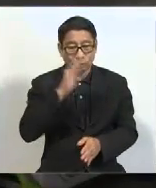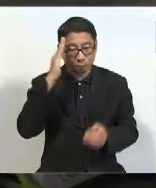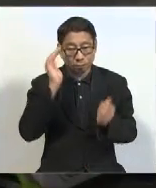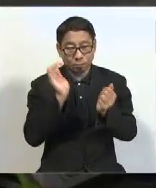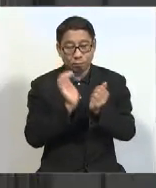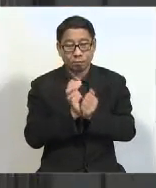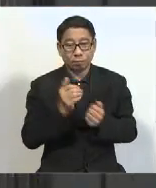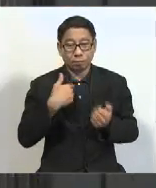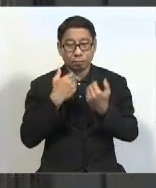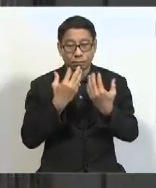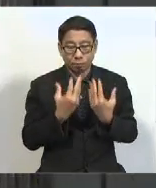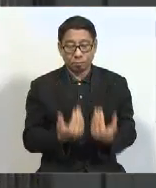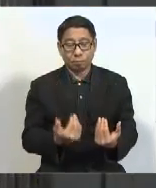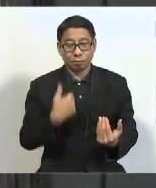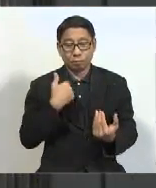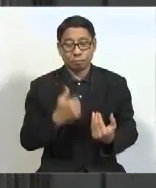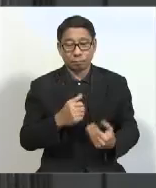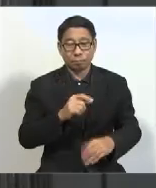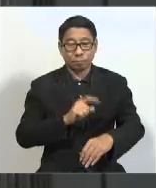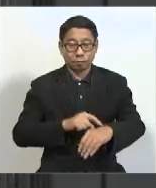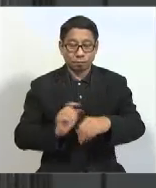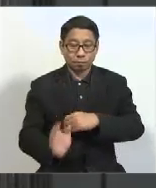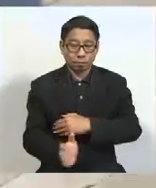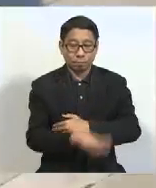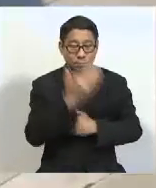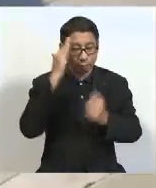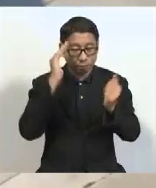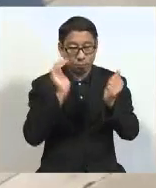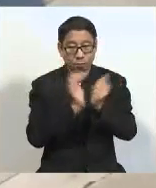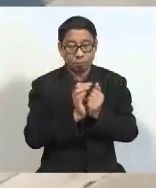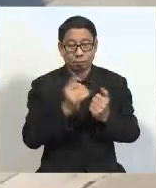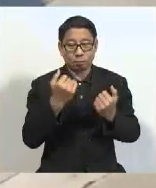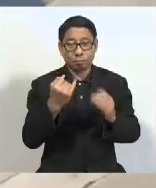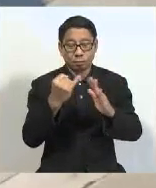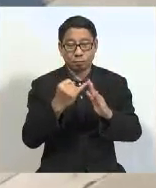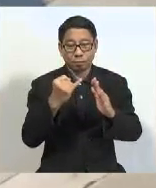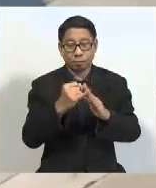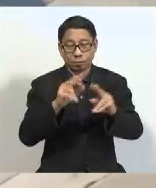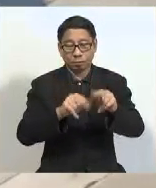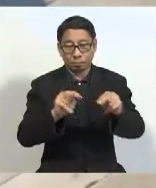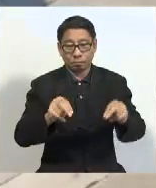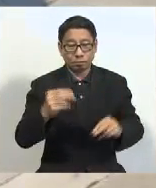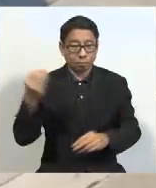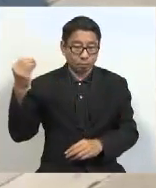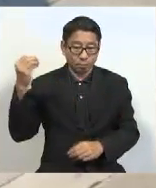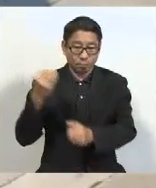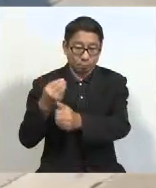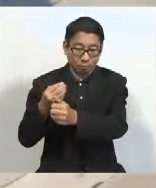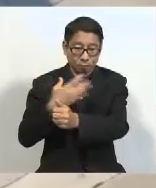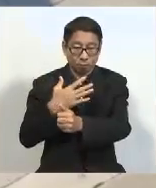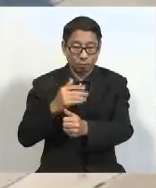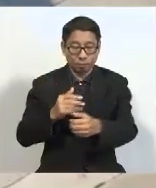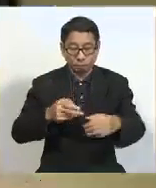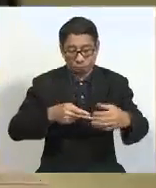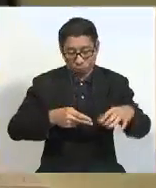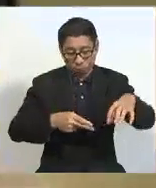คะสำหรับเหตุการณ์ครั้งนี้เกิดขึ้นเมื่อช่วงเช้าโดยตำรวจสภ.รัตนาธิเบศรได้รับแจ้งเหตุยิงกันภายในโรงเรียนแห่งห